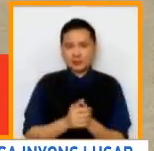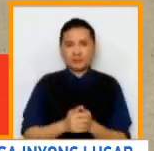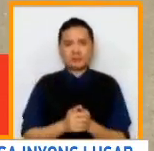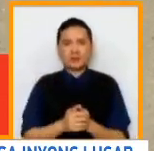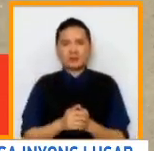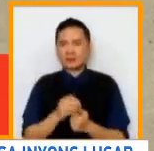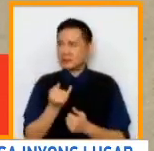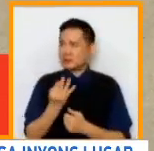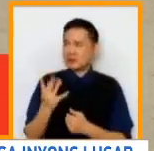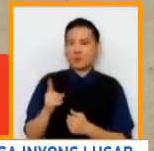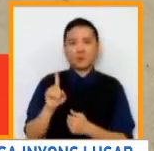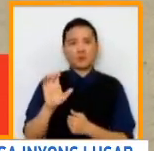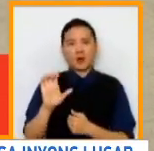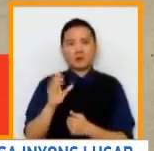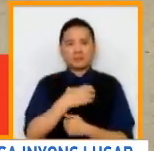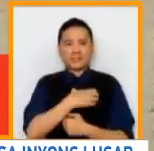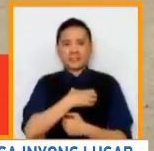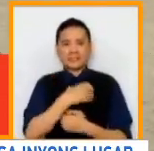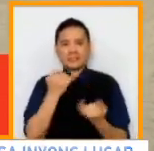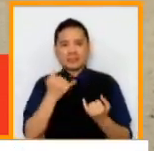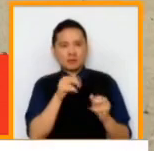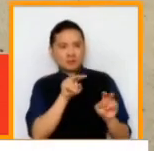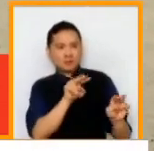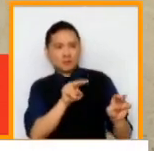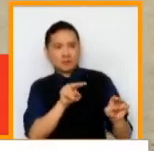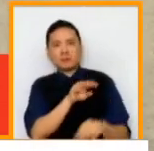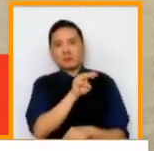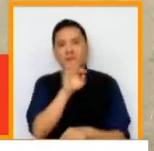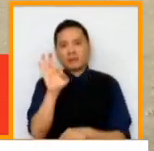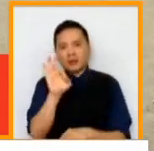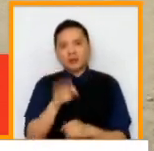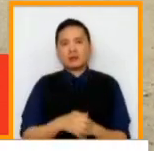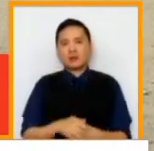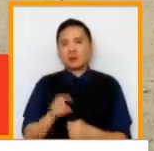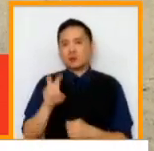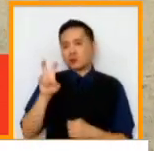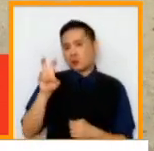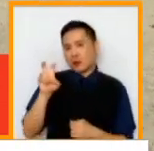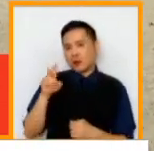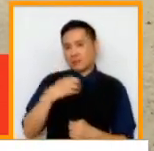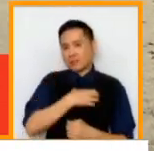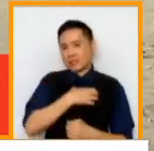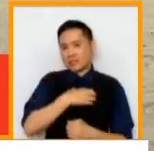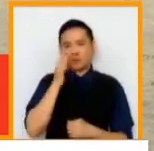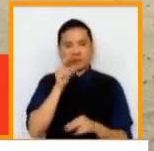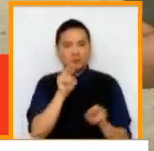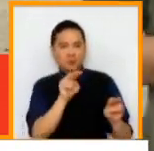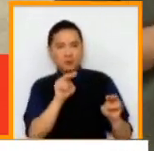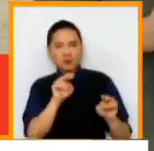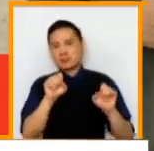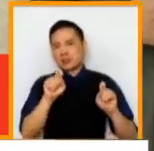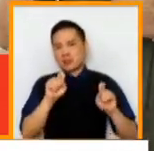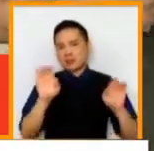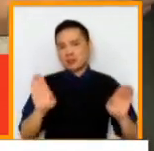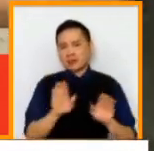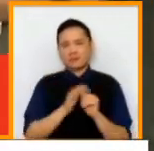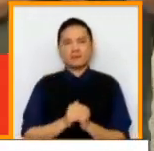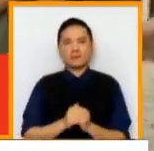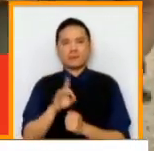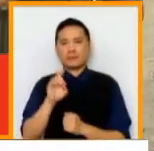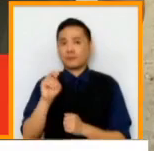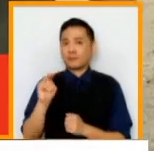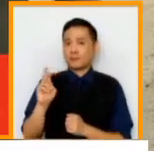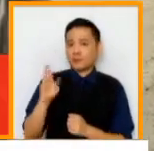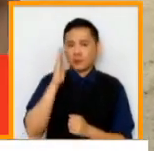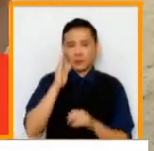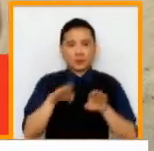na ang magbabantay dito tuwing weekdays at 200 pulis naman tuwing weekend. Maris, inanunsyo naman ng DNR na isasara sa